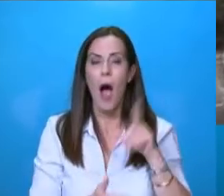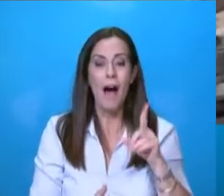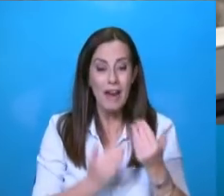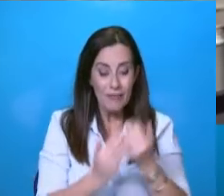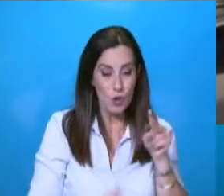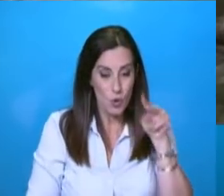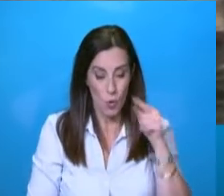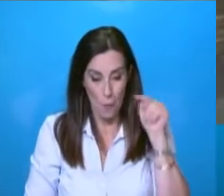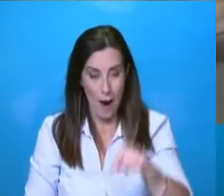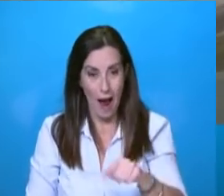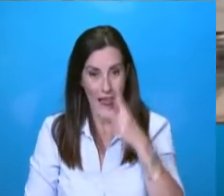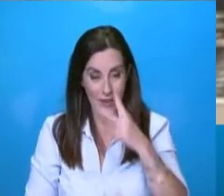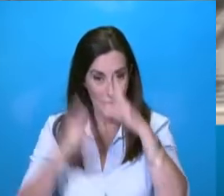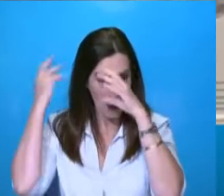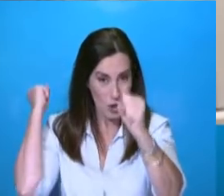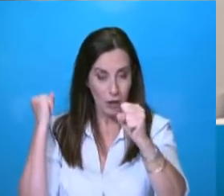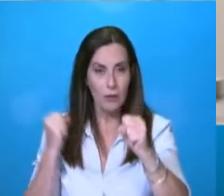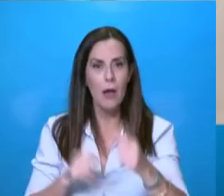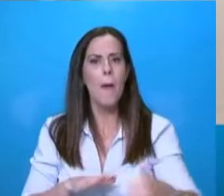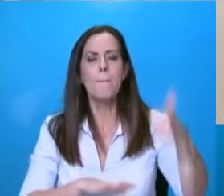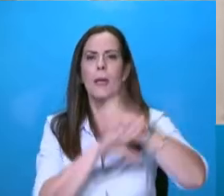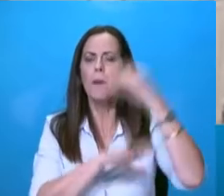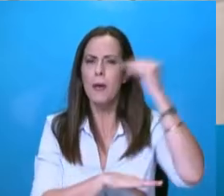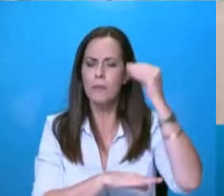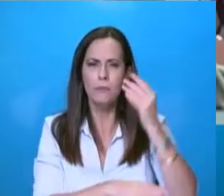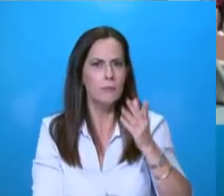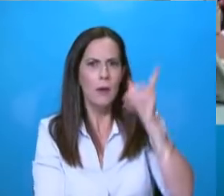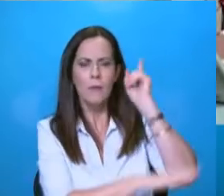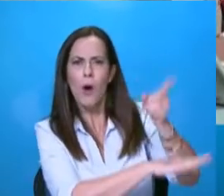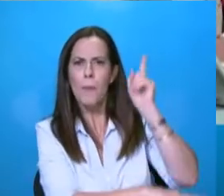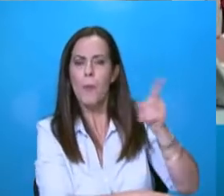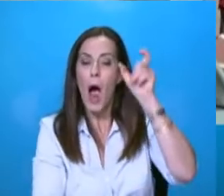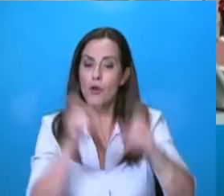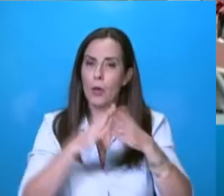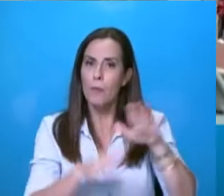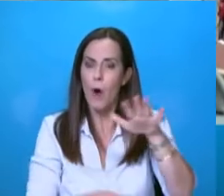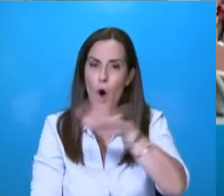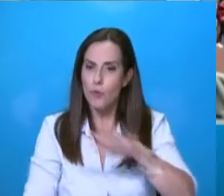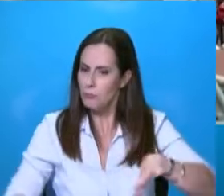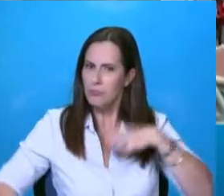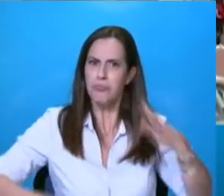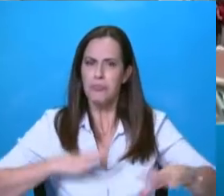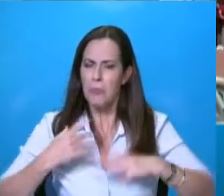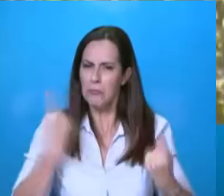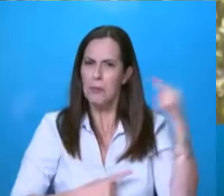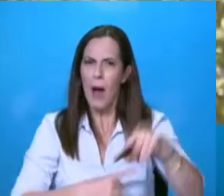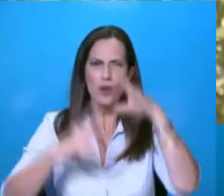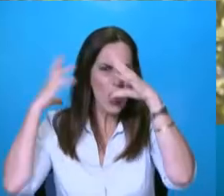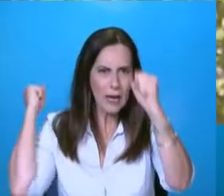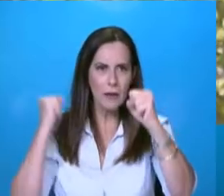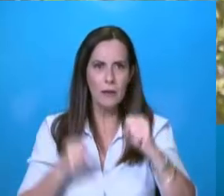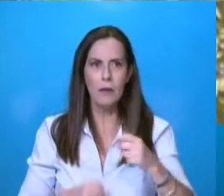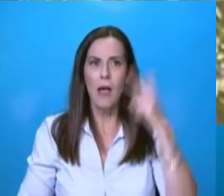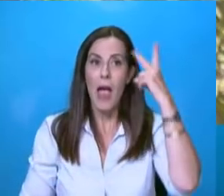הביקור, כך אומרים לנו מעורבים בו, קיבלה מנהלת בית הספר איומים מצד תושבי השכונה שזעמו על ביקור השגריר.